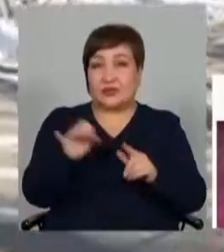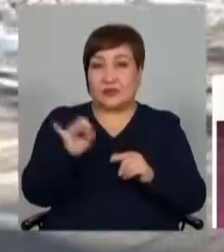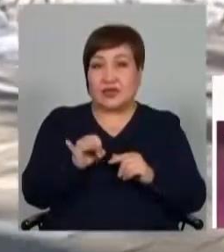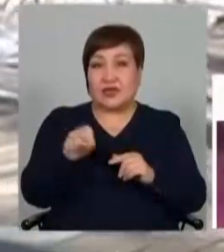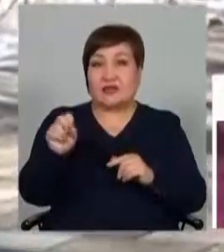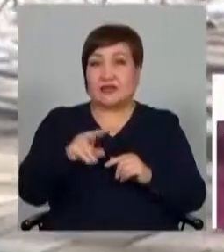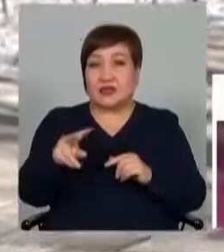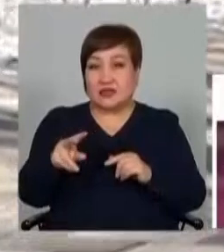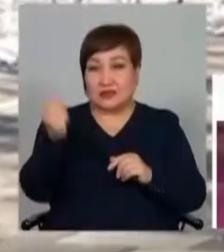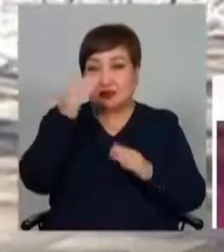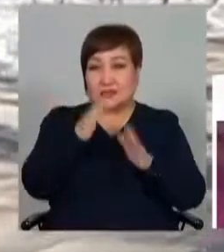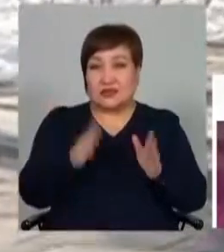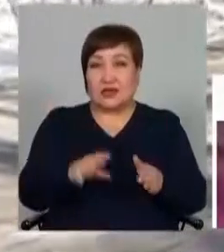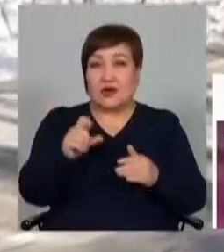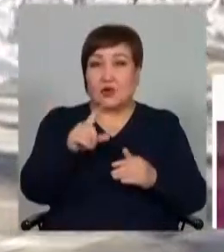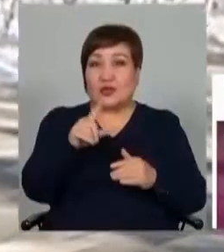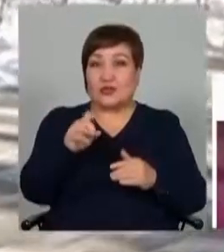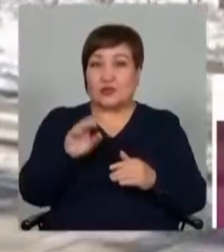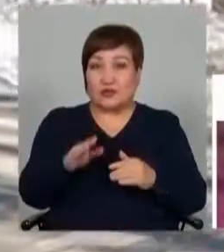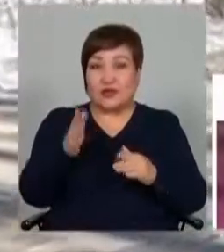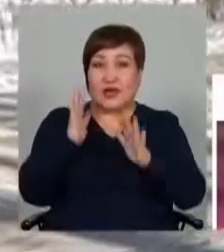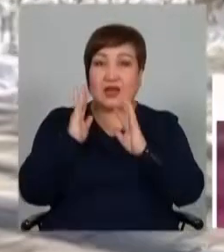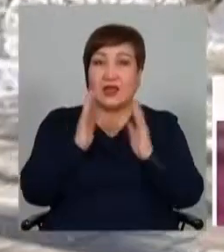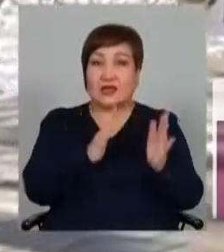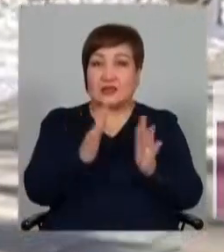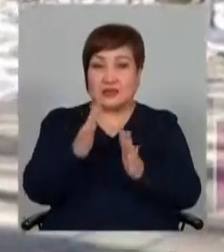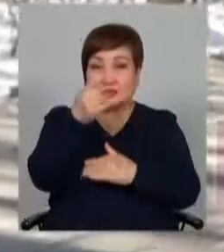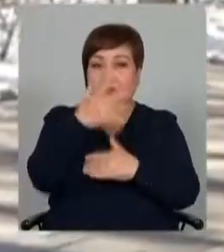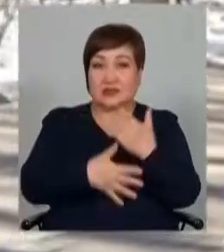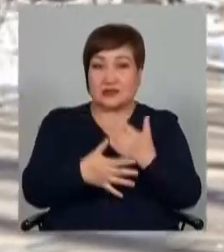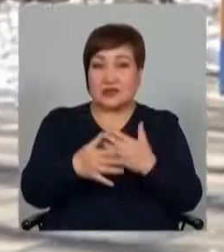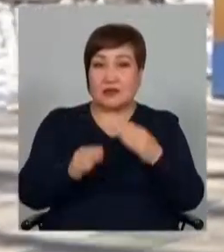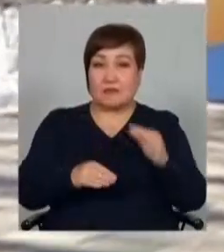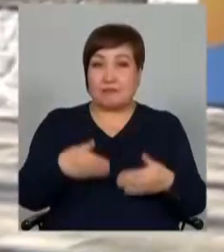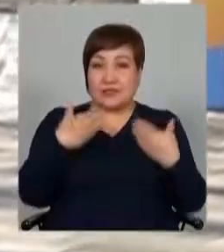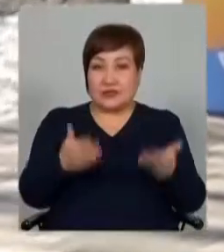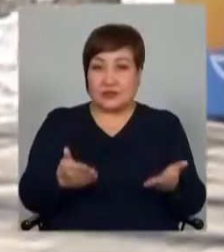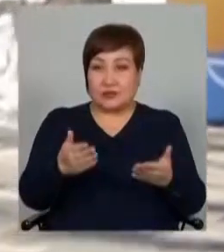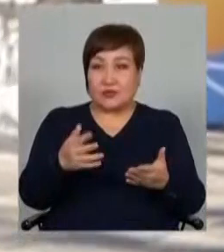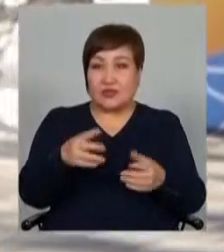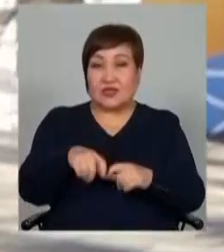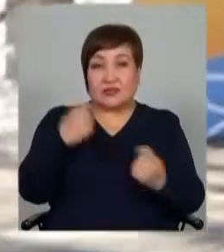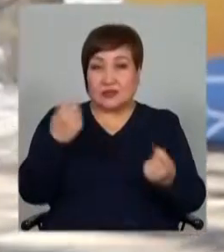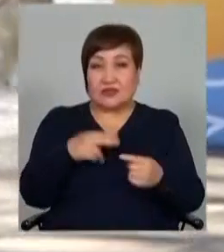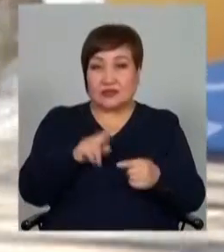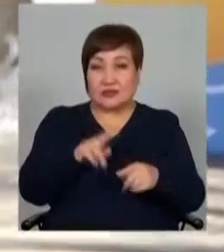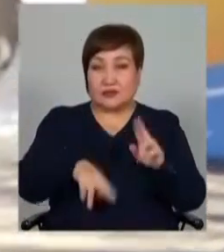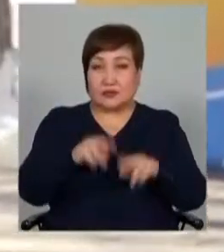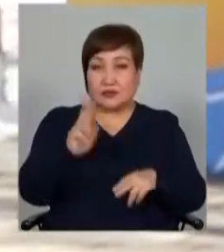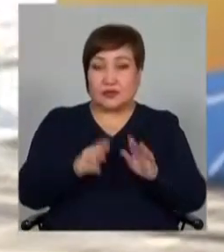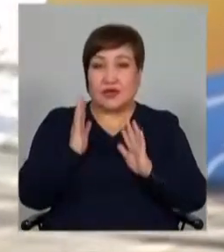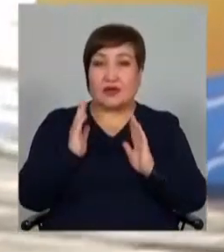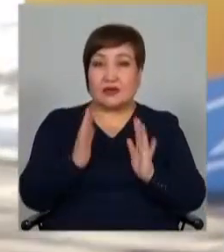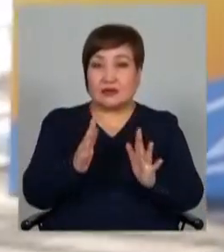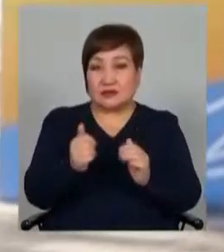әкімдігінің аллеясының қақ ортасына орнатылды. Бұл жерге қойылуының өзі бекер емес, себебі дәл аллеяның жанында Ыбырай